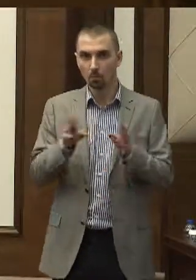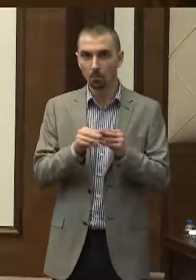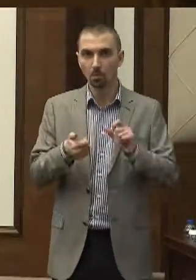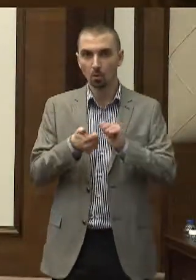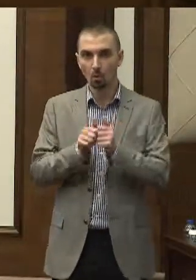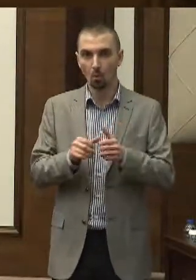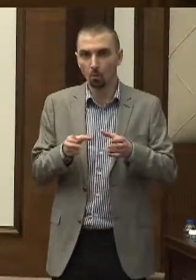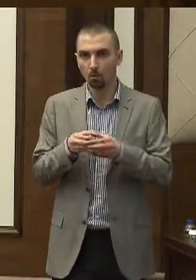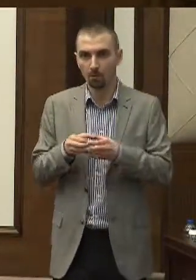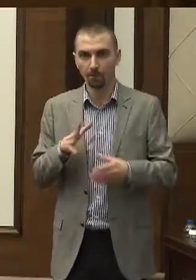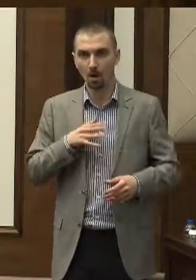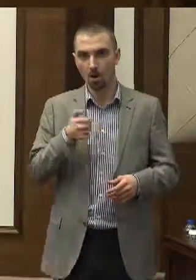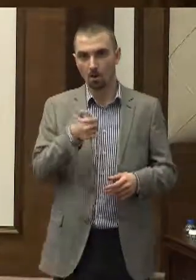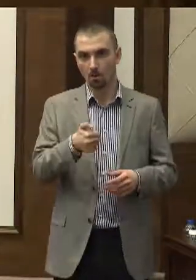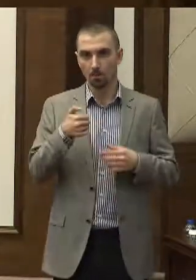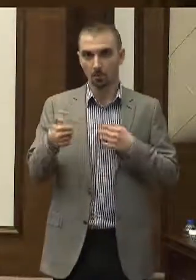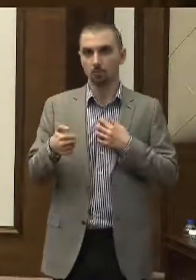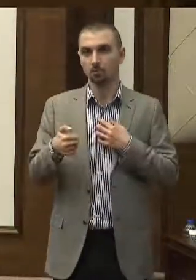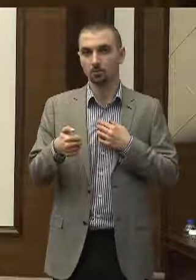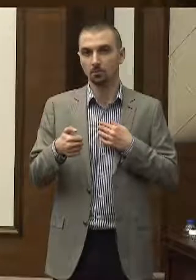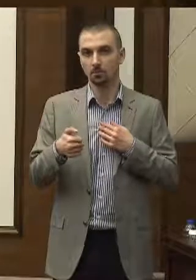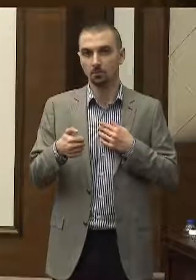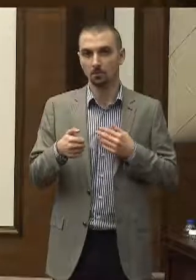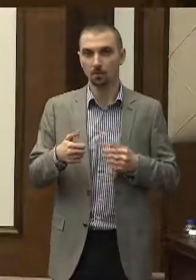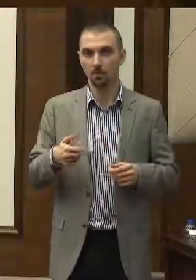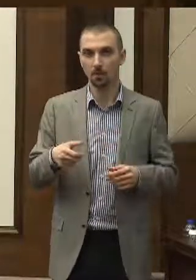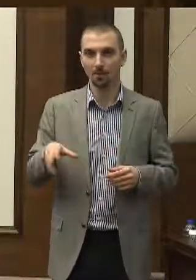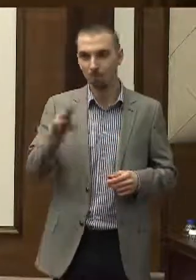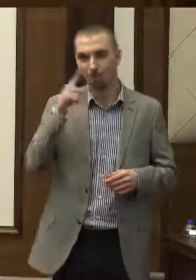spor kulübü var. Spor deyince bizim halkımız sadece